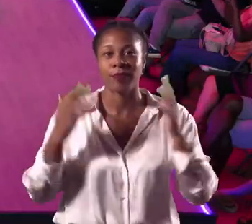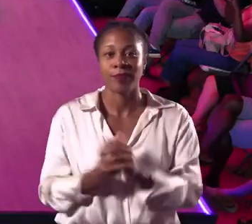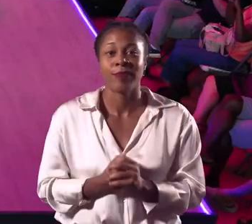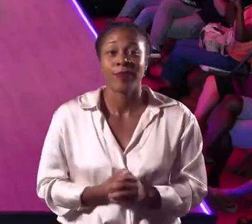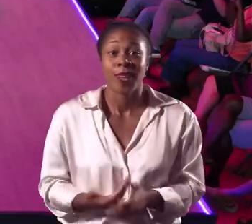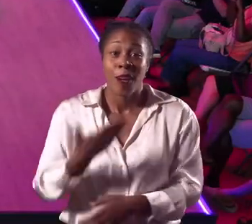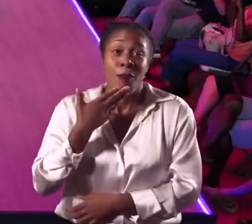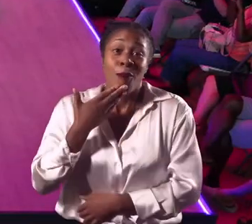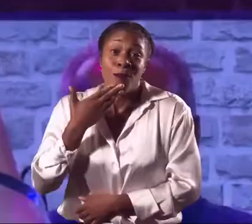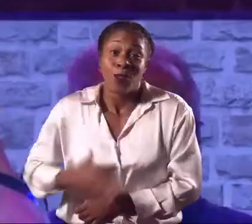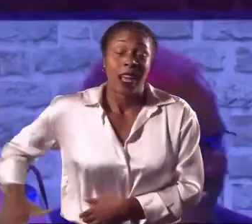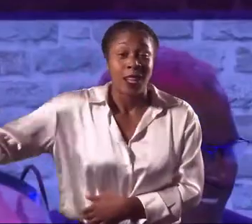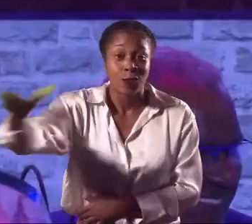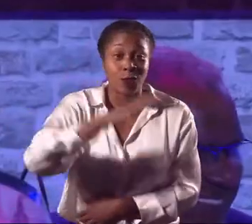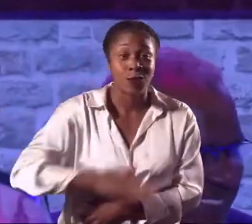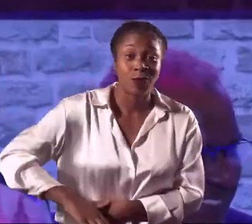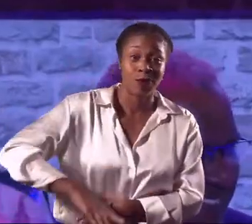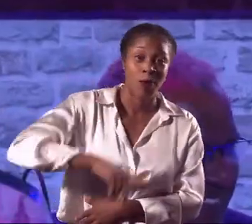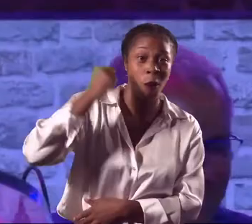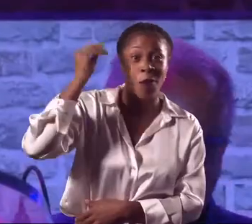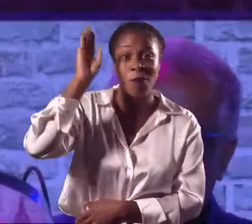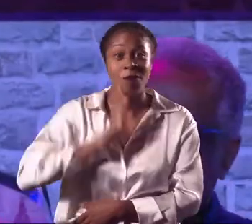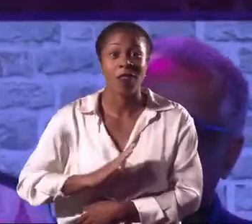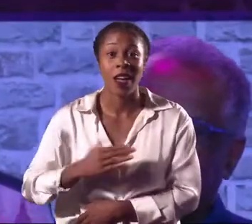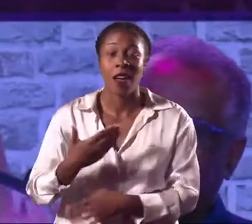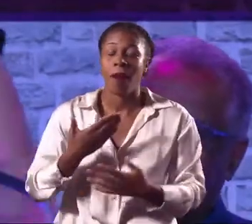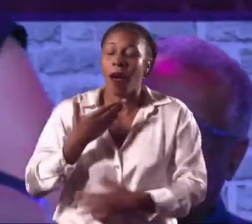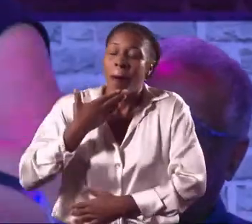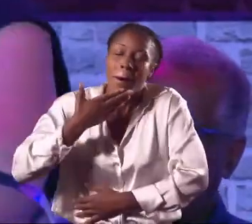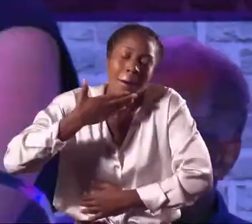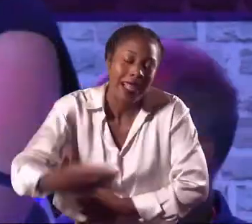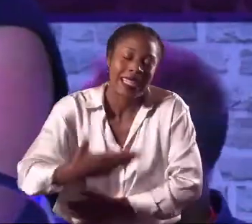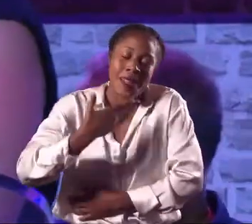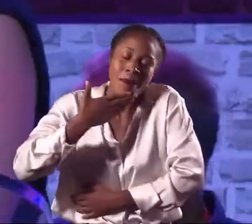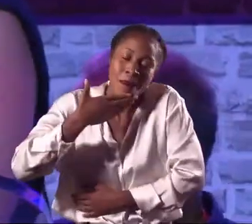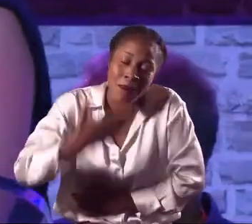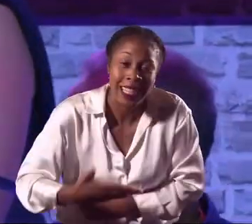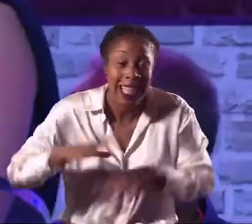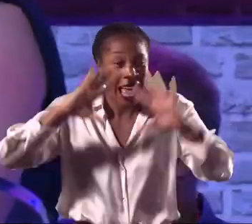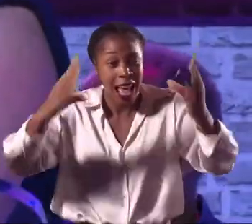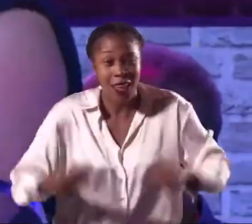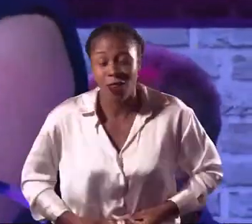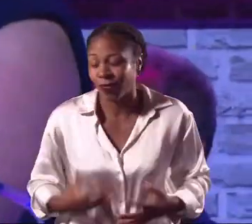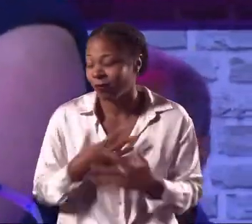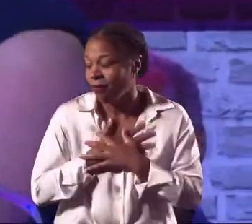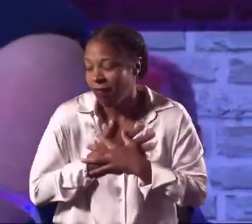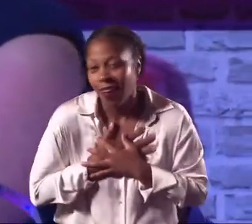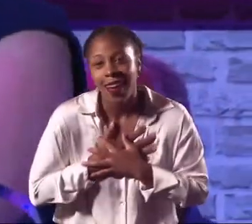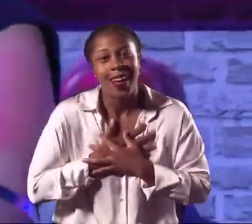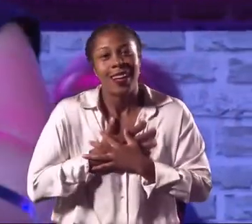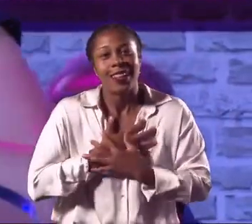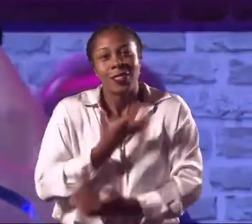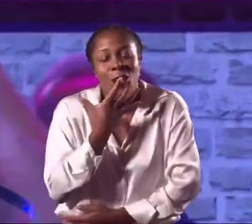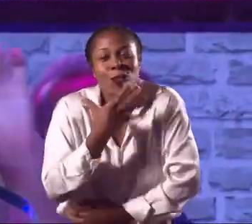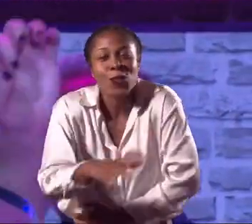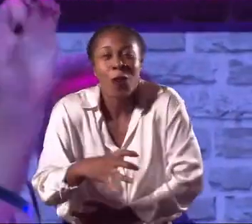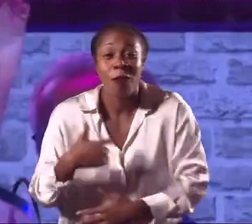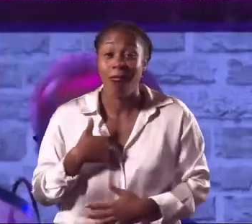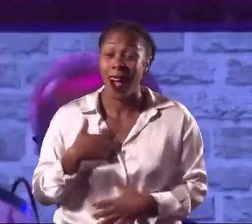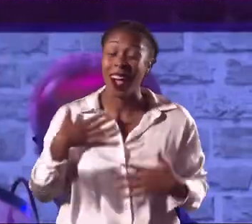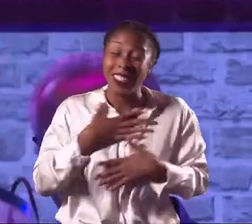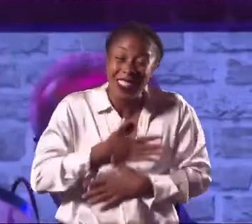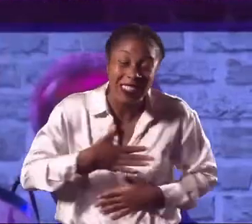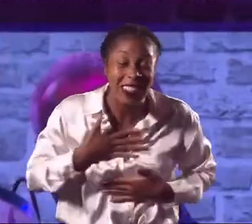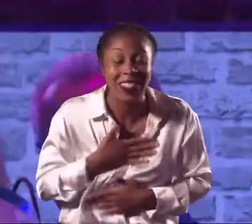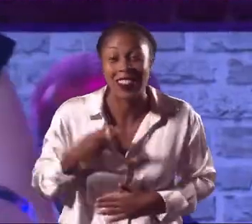Bonjour à toutes et à tous. Un immense merci pour votre accueil chaleureux. Et je dois dire que je suis très heureuse